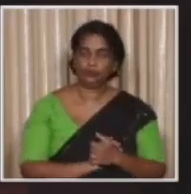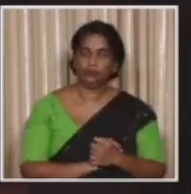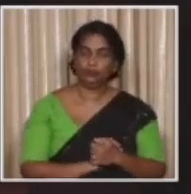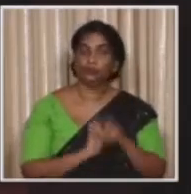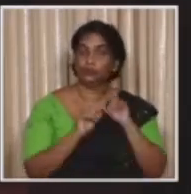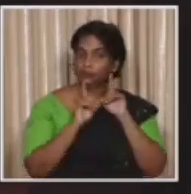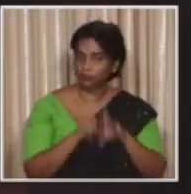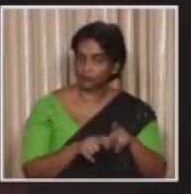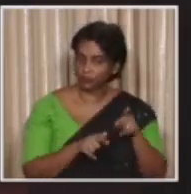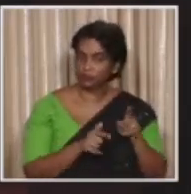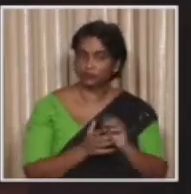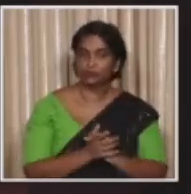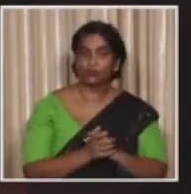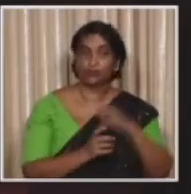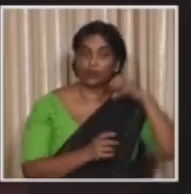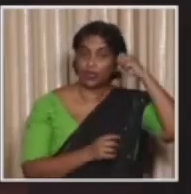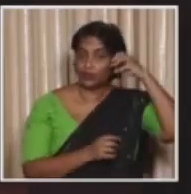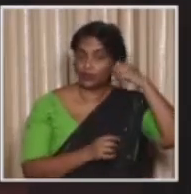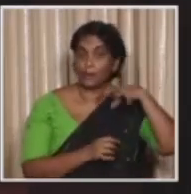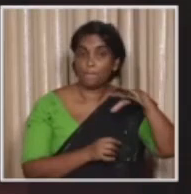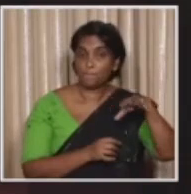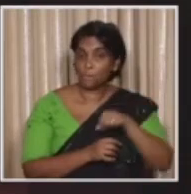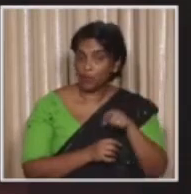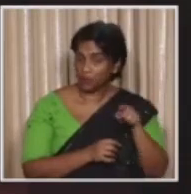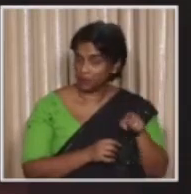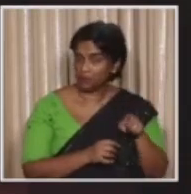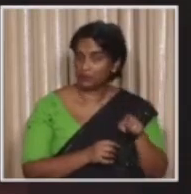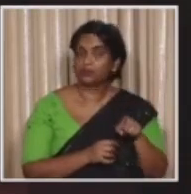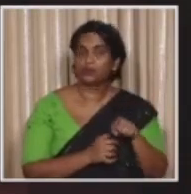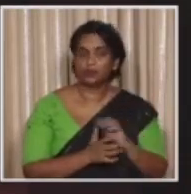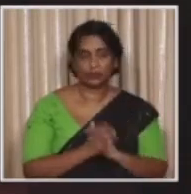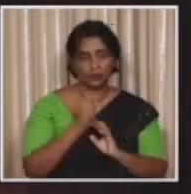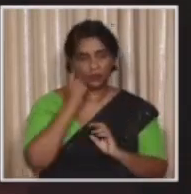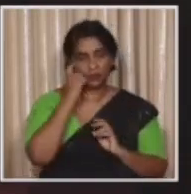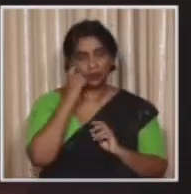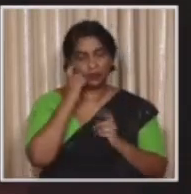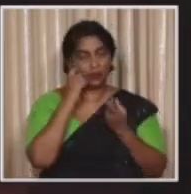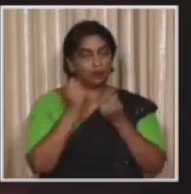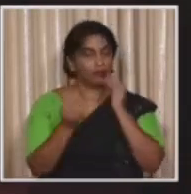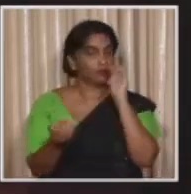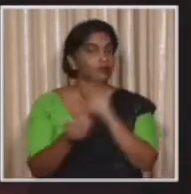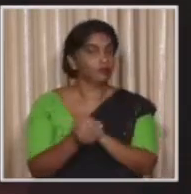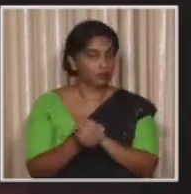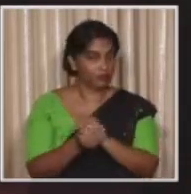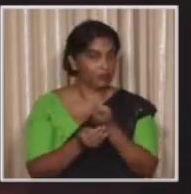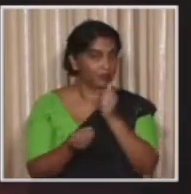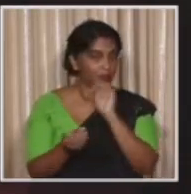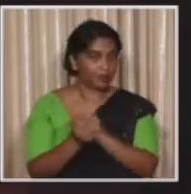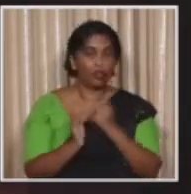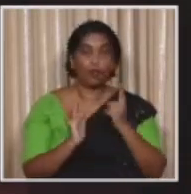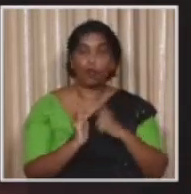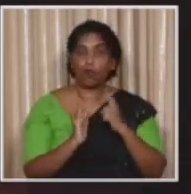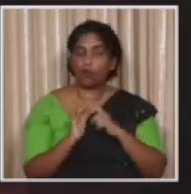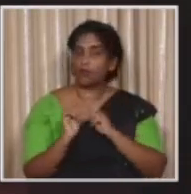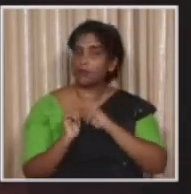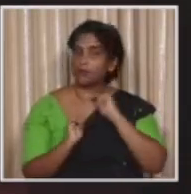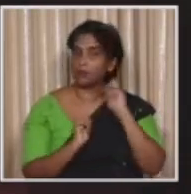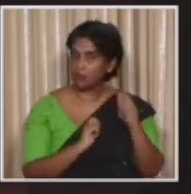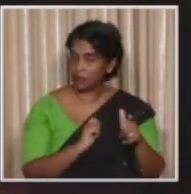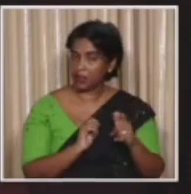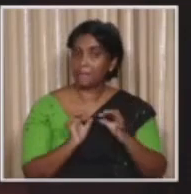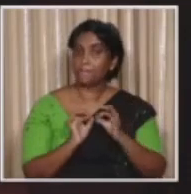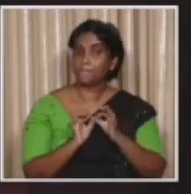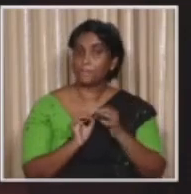ඒ වගේම විදුලි පාරිභෝගිකින්ගේ තැන්පතු සඳහා පොලියක් ගෙවීමට